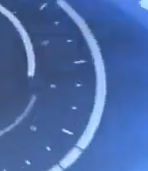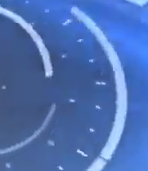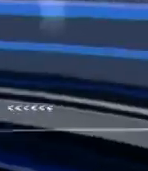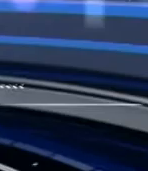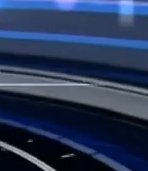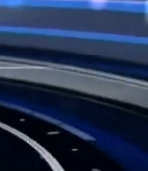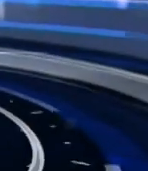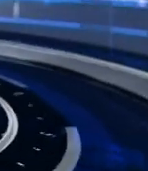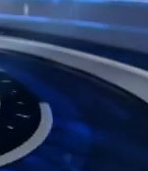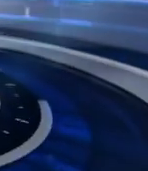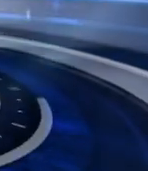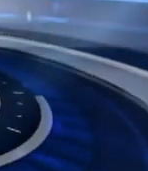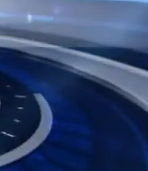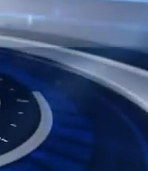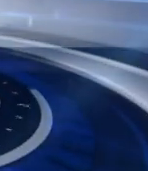Музика